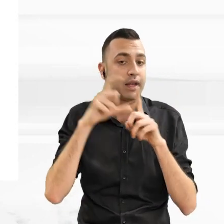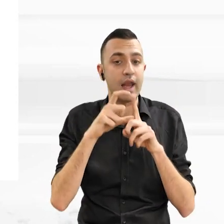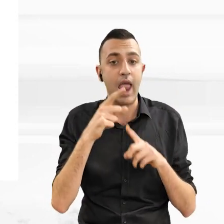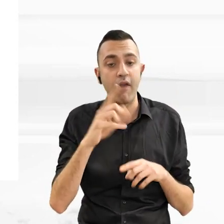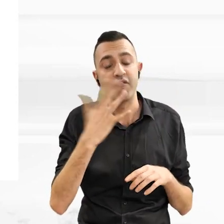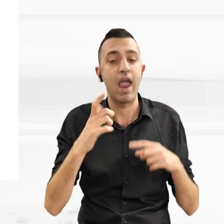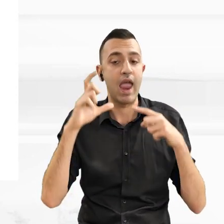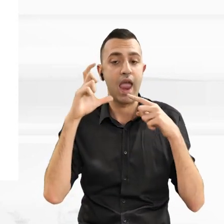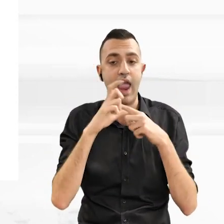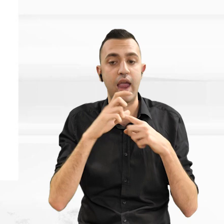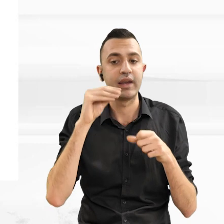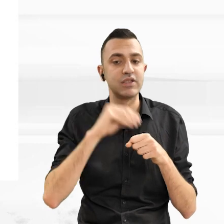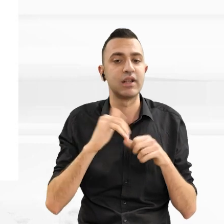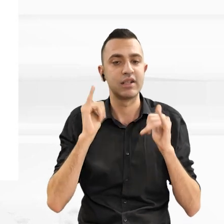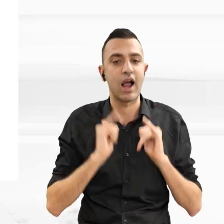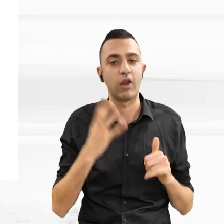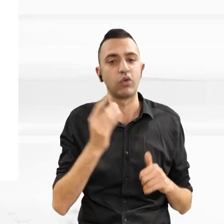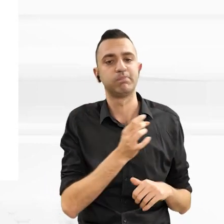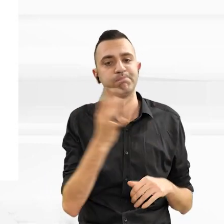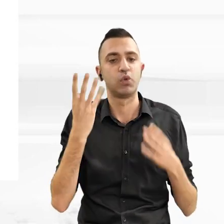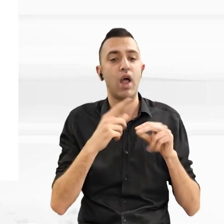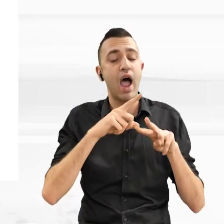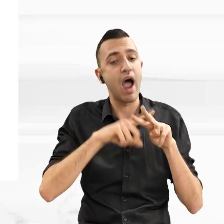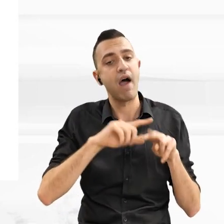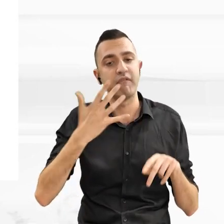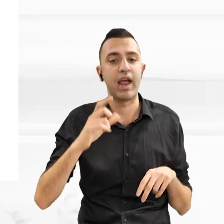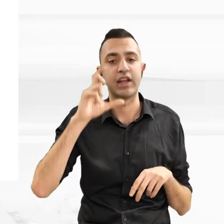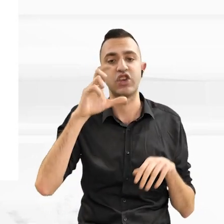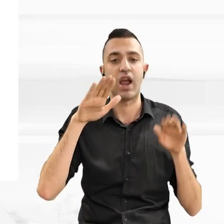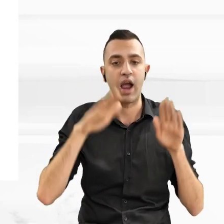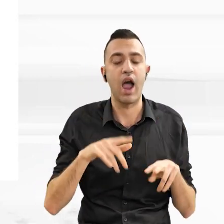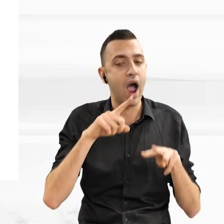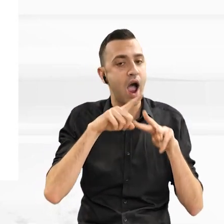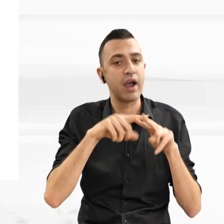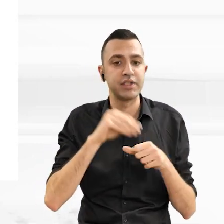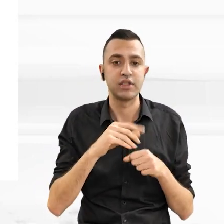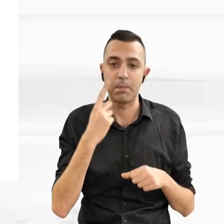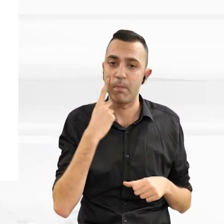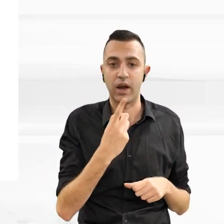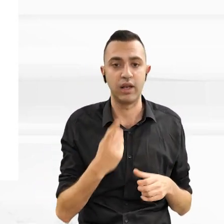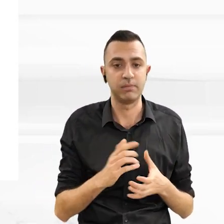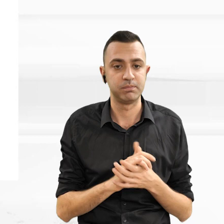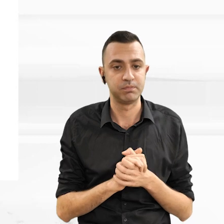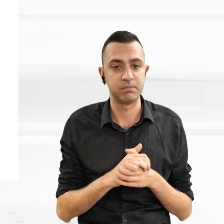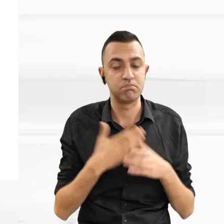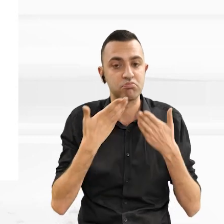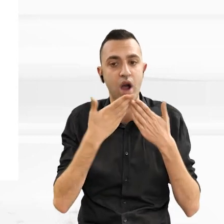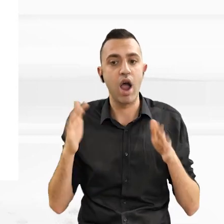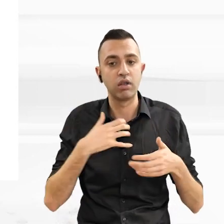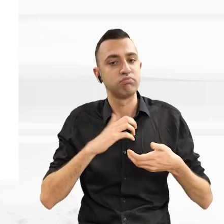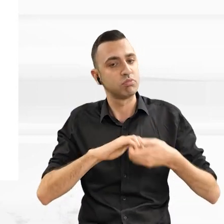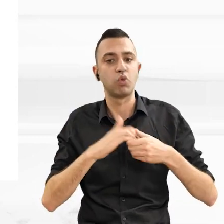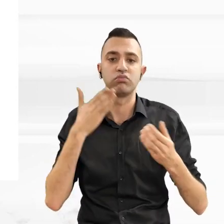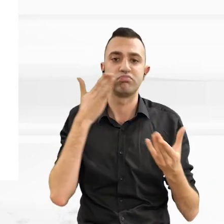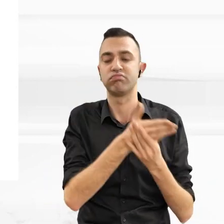seçeneğini vee seçeneğini rahatlıkla ekleyebiliriz Geriye a&c kalıyor aya bakalım ayrılır Dosta